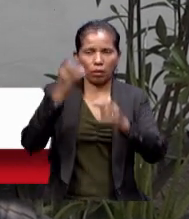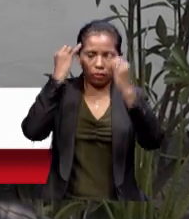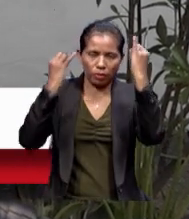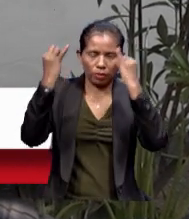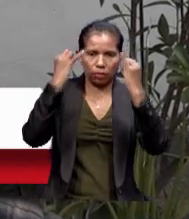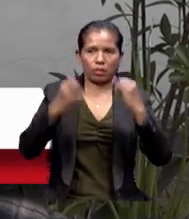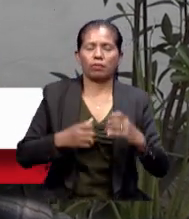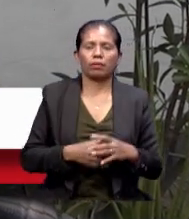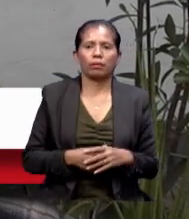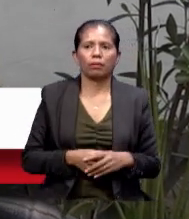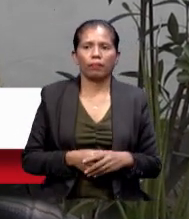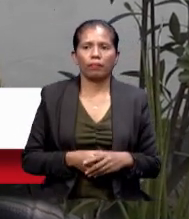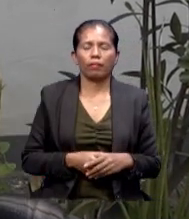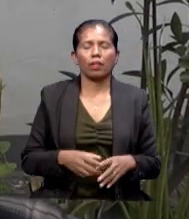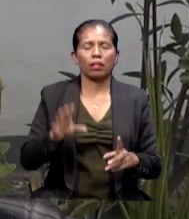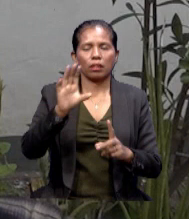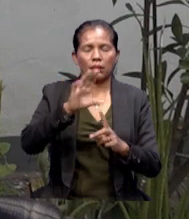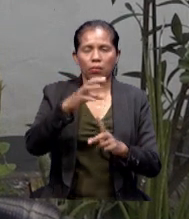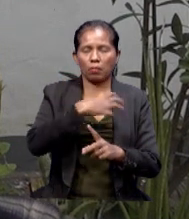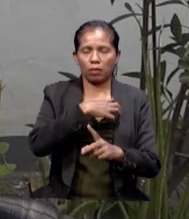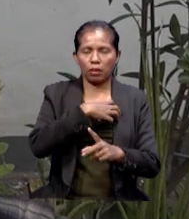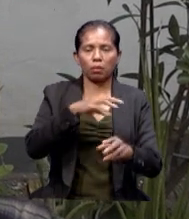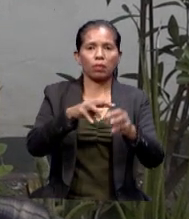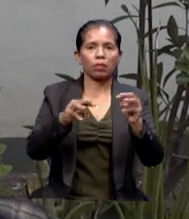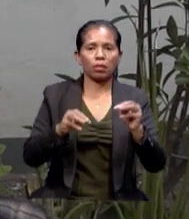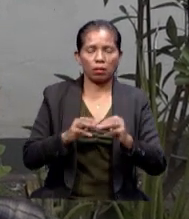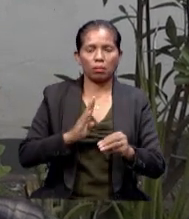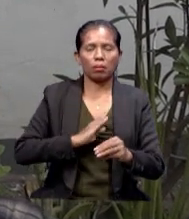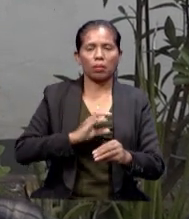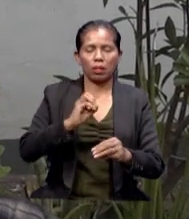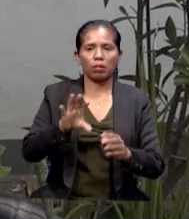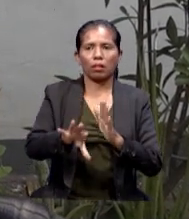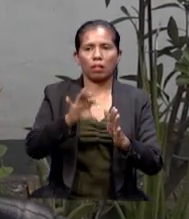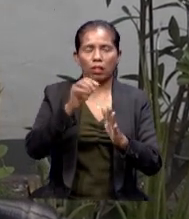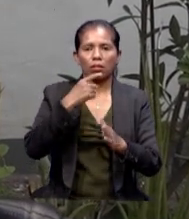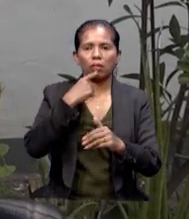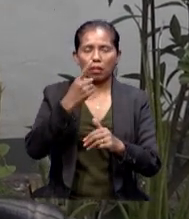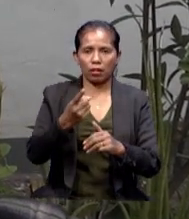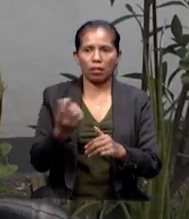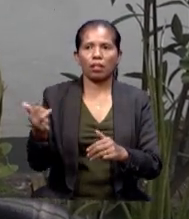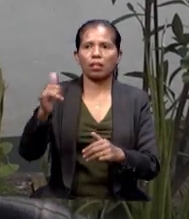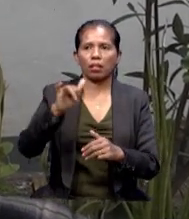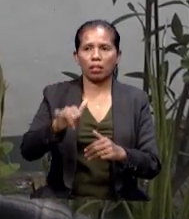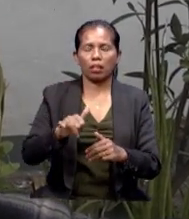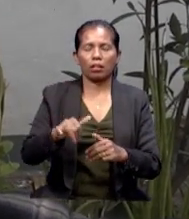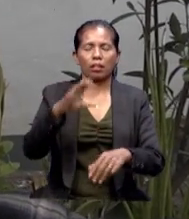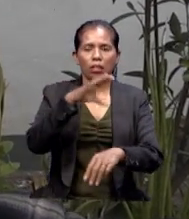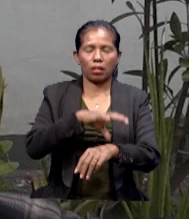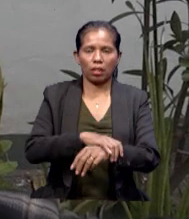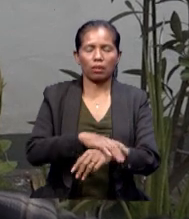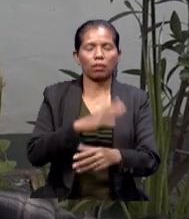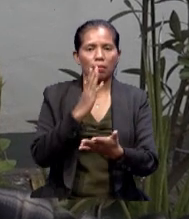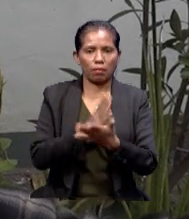maka komando munisipi Bobonaru hetan dan kata haruka sira atu bele atualiza ka atu